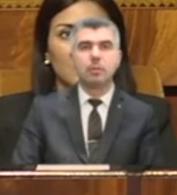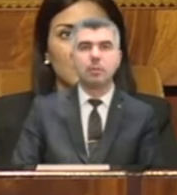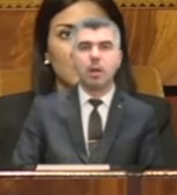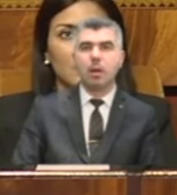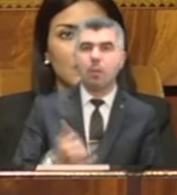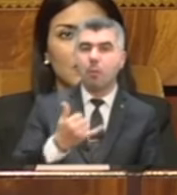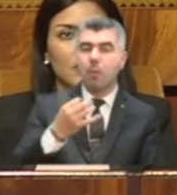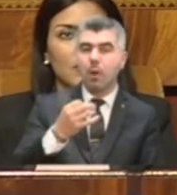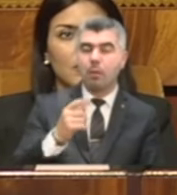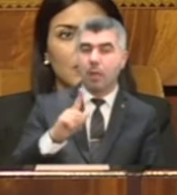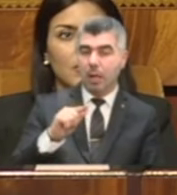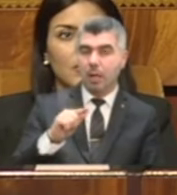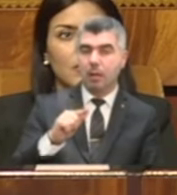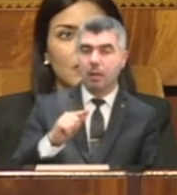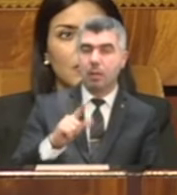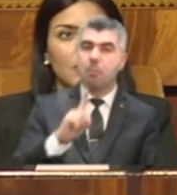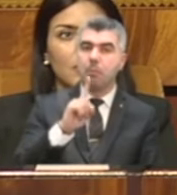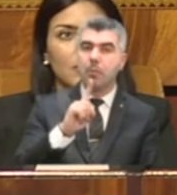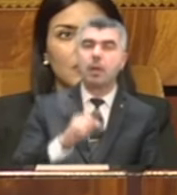كبير، لكن